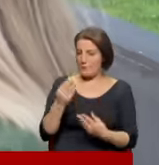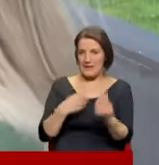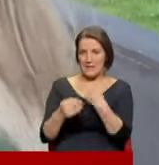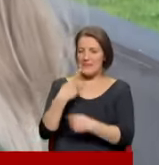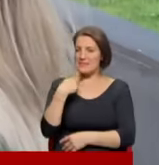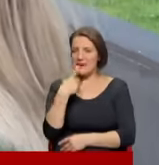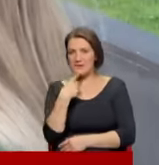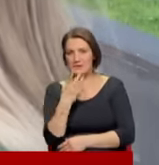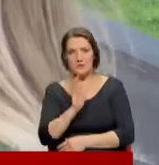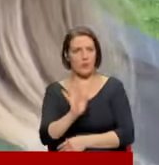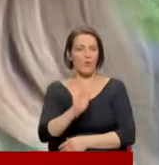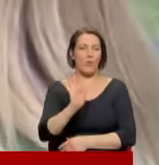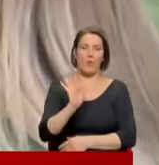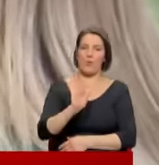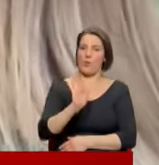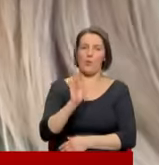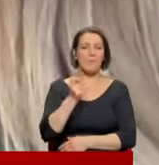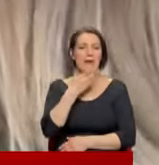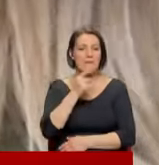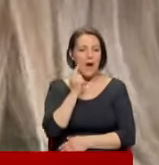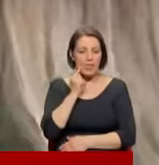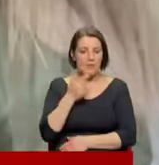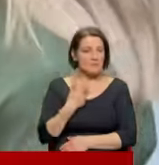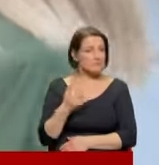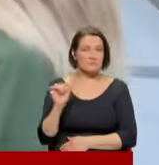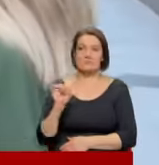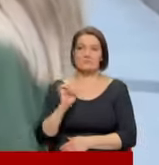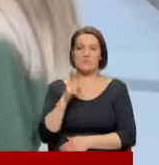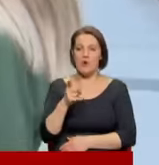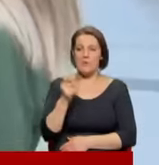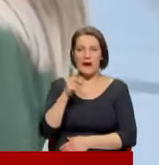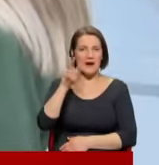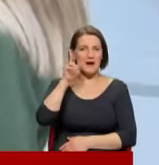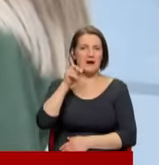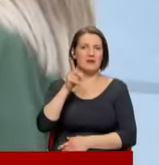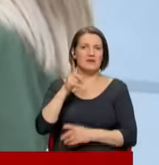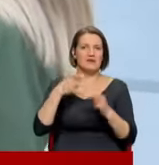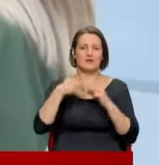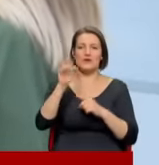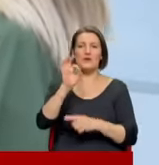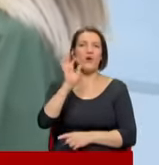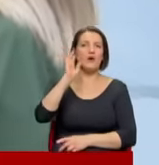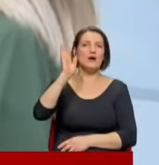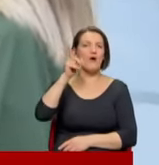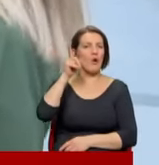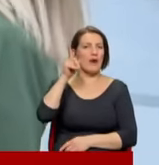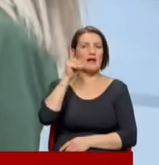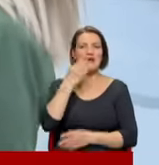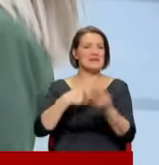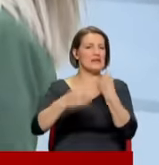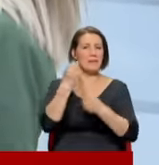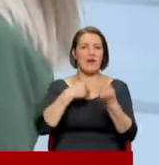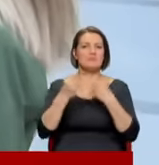yemek tatlı veya... O aşar biraz bizi herhalde. Emekli adamı aşar ablacığım. O parayı Rio'ya gitmeyi düşünüyorum. Evet, hani evet. Orada